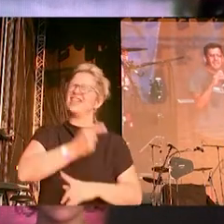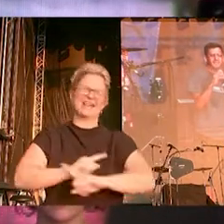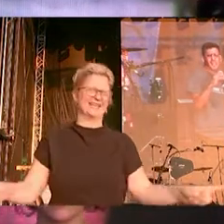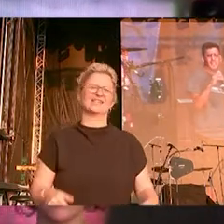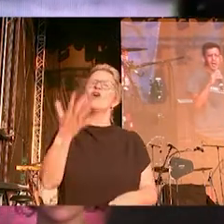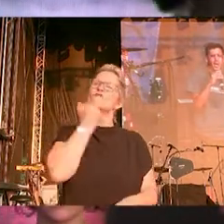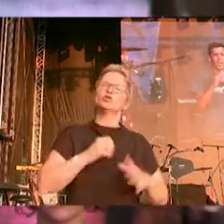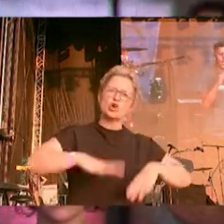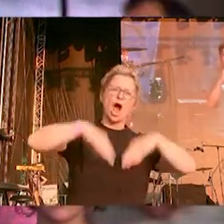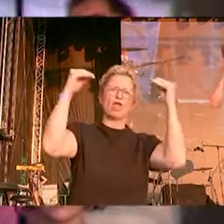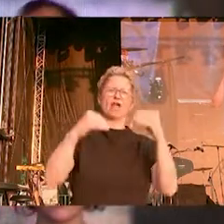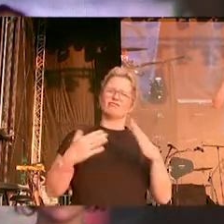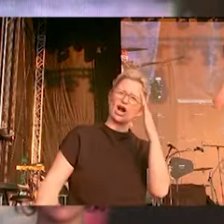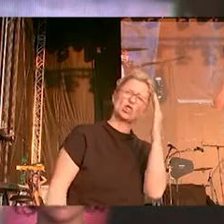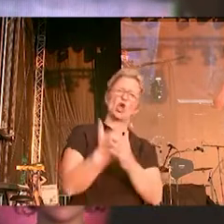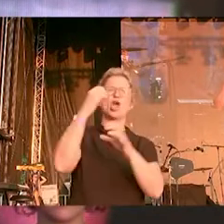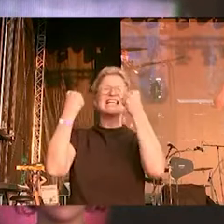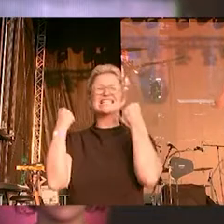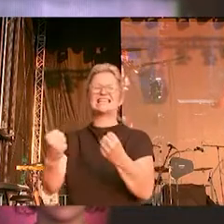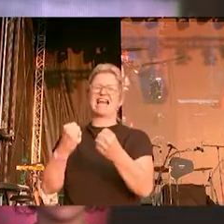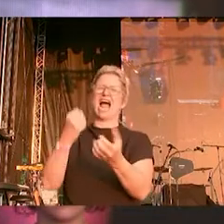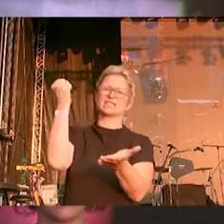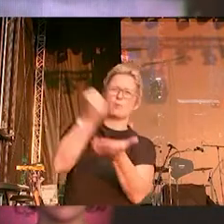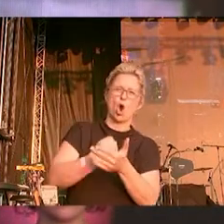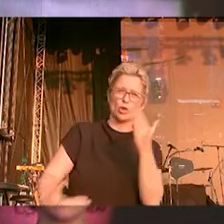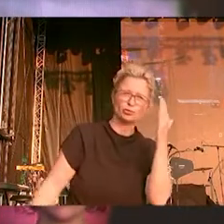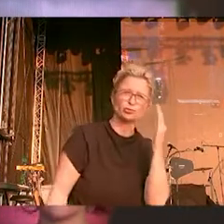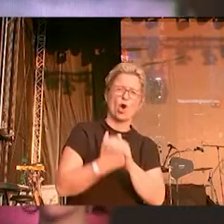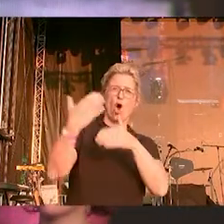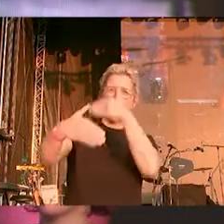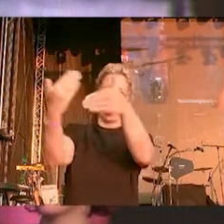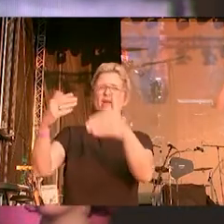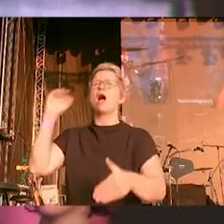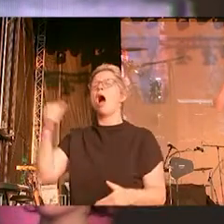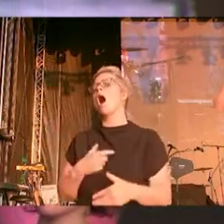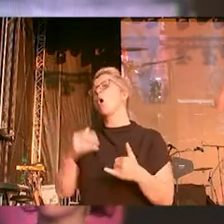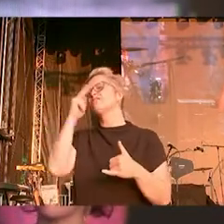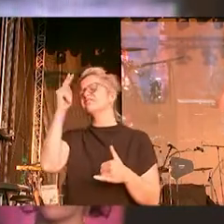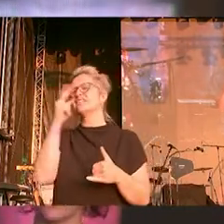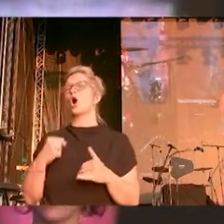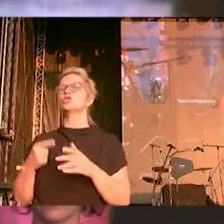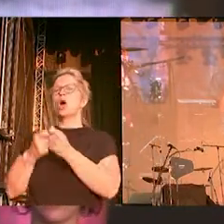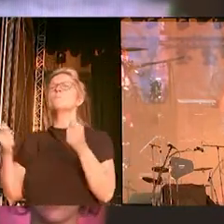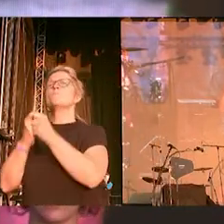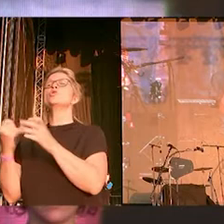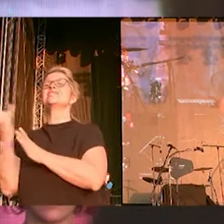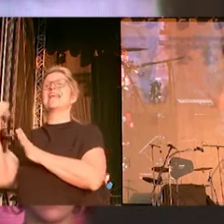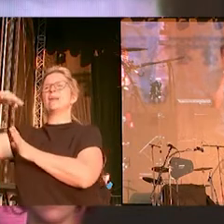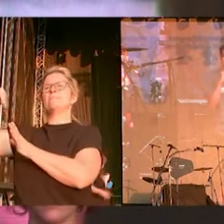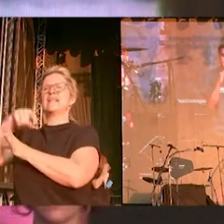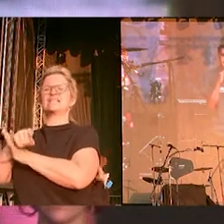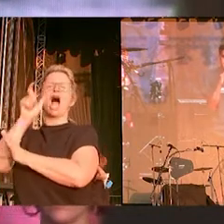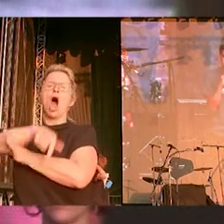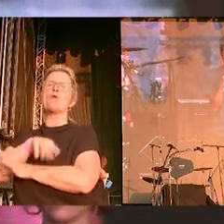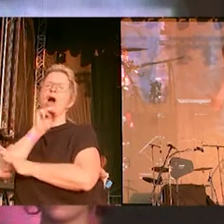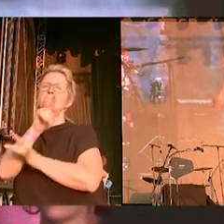bei den Sicherheitsbehörden und bei einem Bundesinnenminister, der seine schützende Hand über einen Rechtspopulisten wie Hans-Georg Maaßen gestellt hat. So